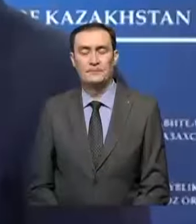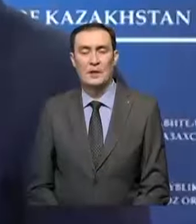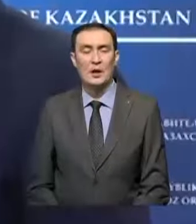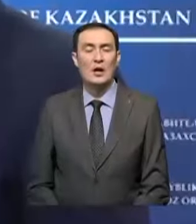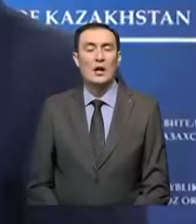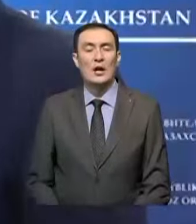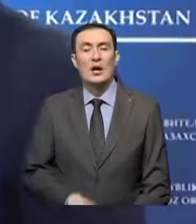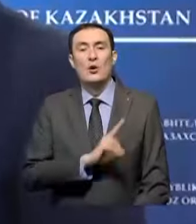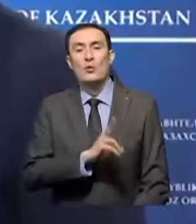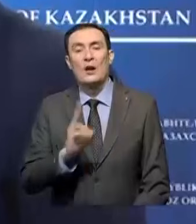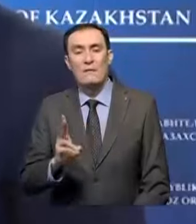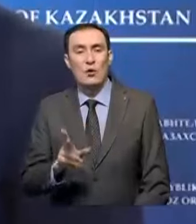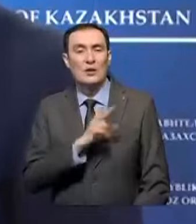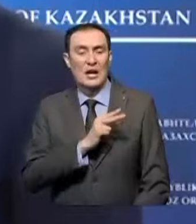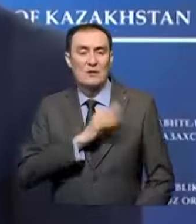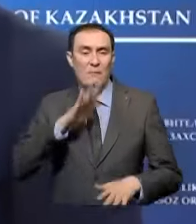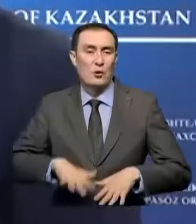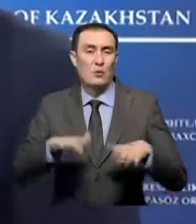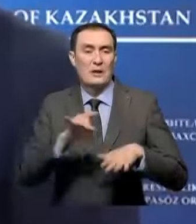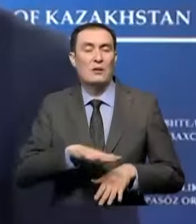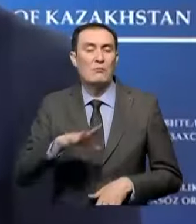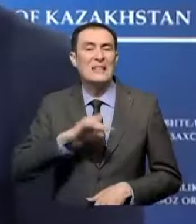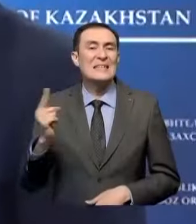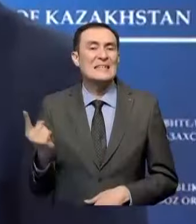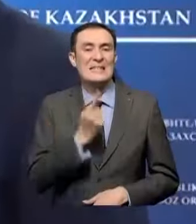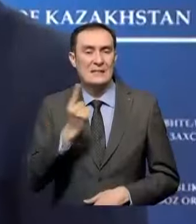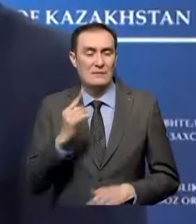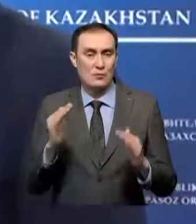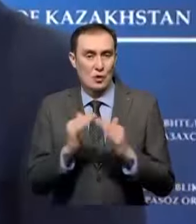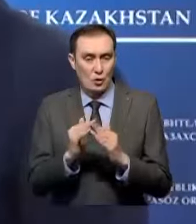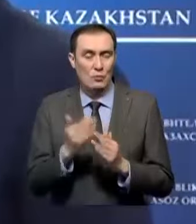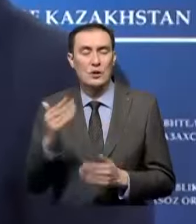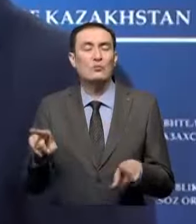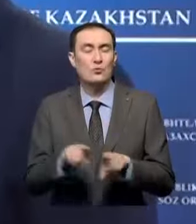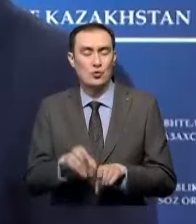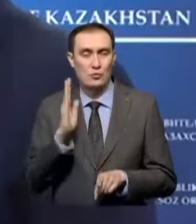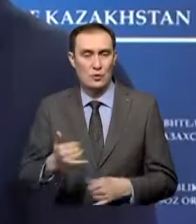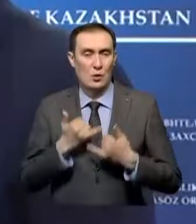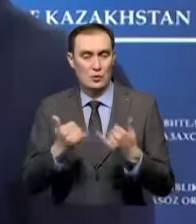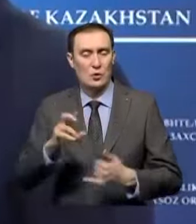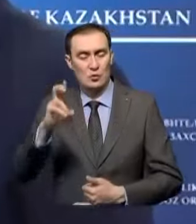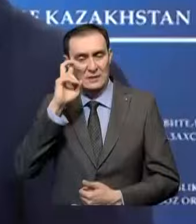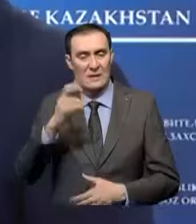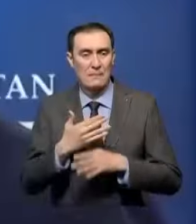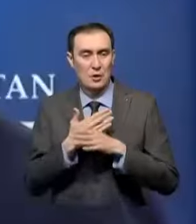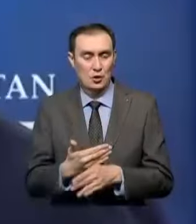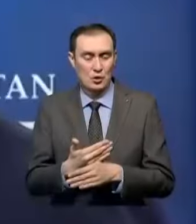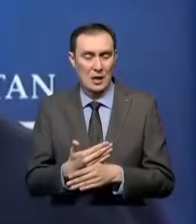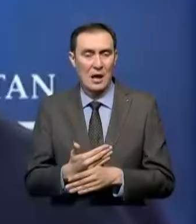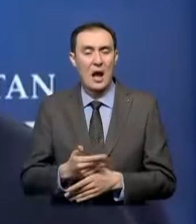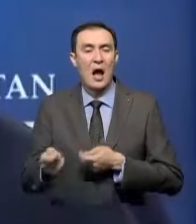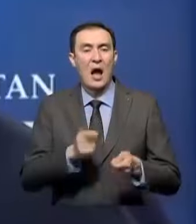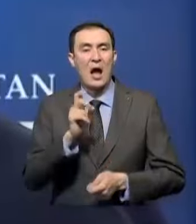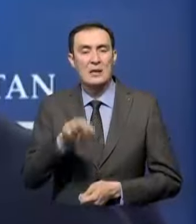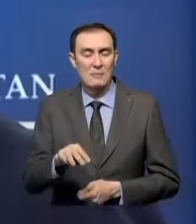Для тех, у кого дача в подтопленных районах была единственным жильем, тем тоже будут оказаны меры государственной поддержки.